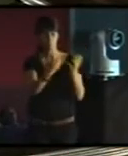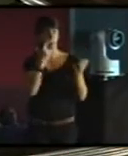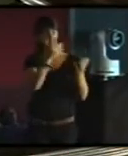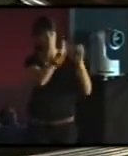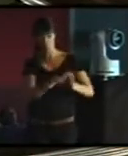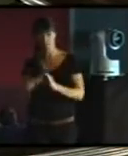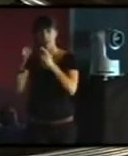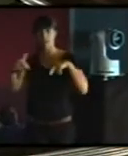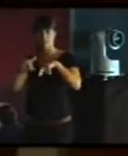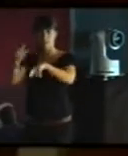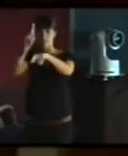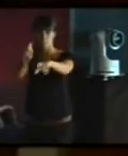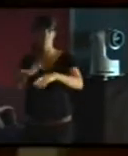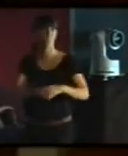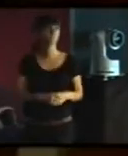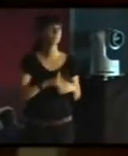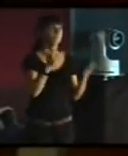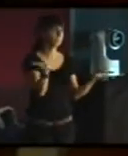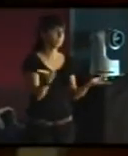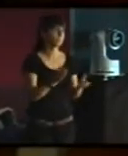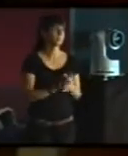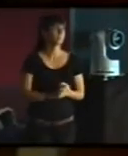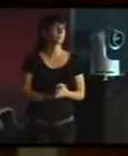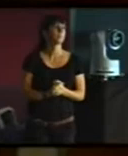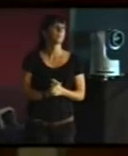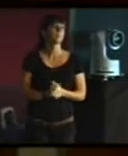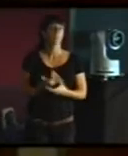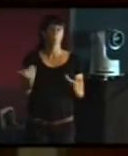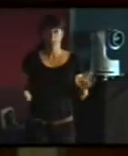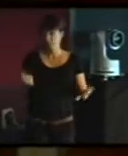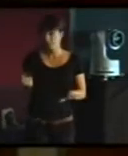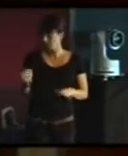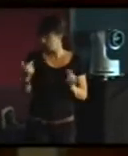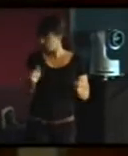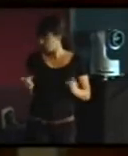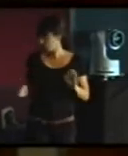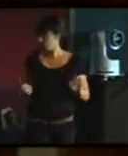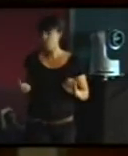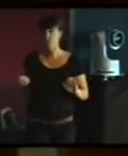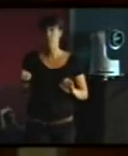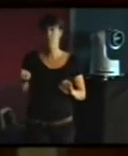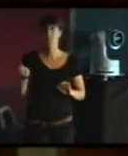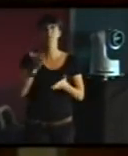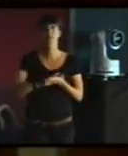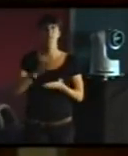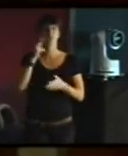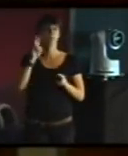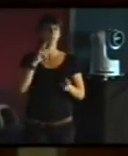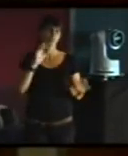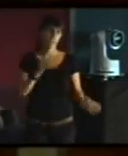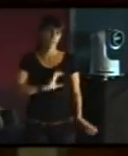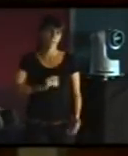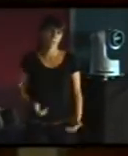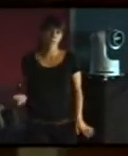la forme, mais bon. Aussi libre. Alors nous aussi, nous n'arrêtons pas de ne pas finir. Mais encore une fois, c'était le thème annoncé. On va peut-être s'arrêter là quand